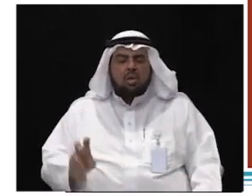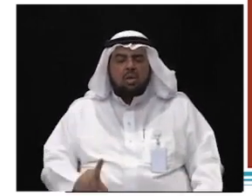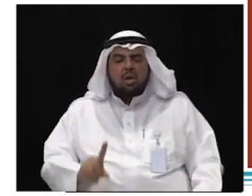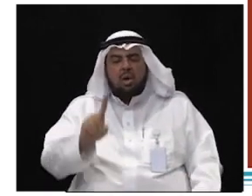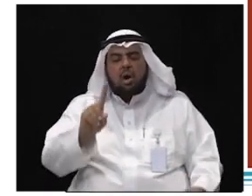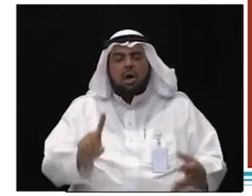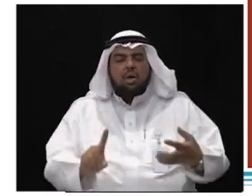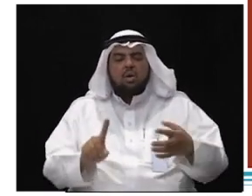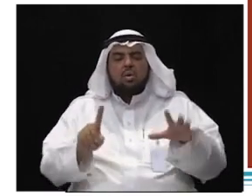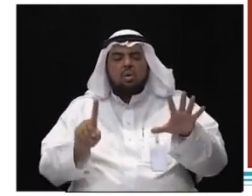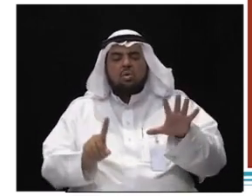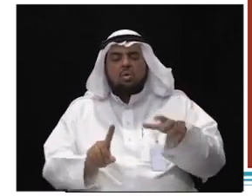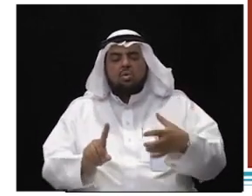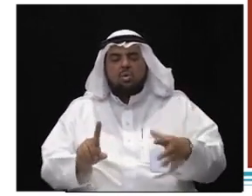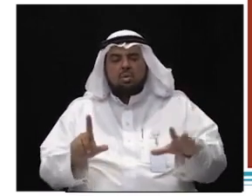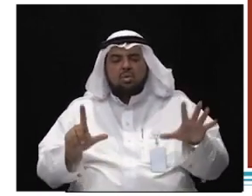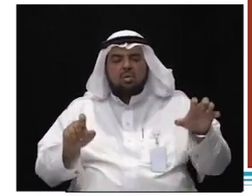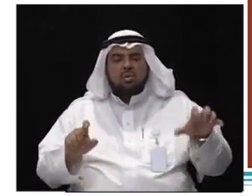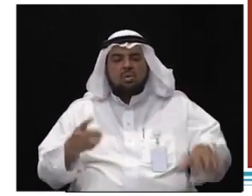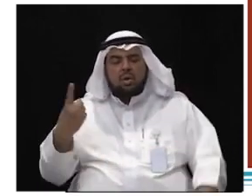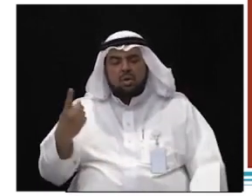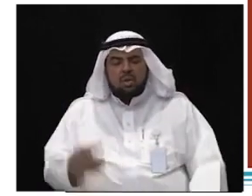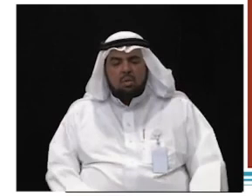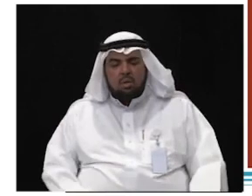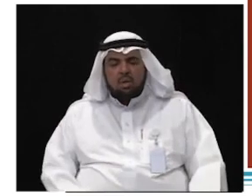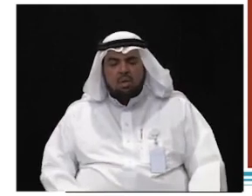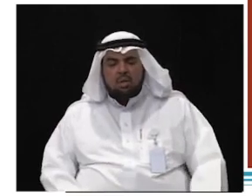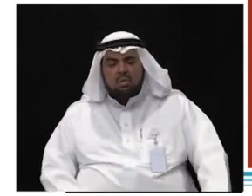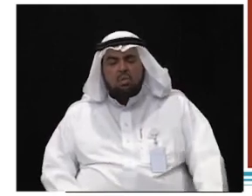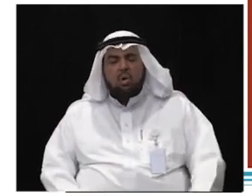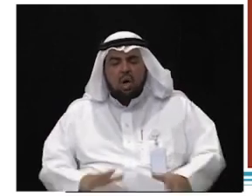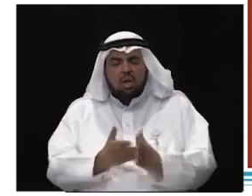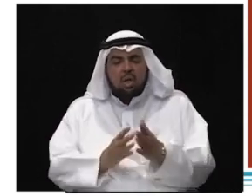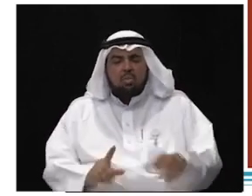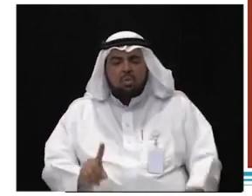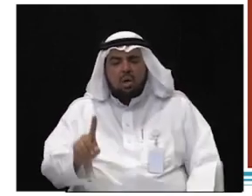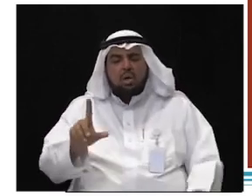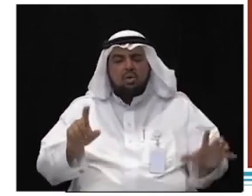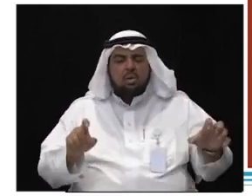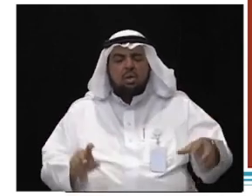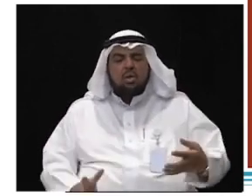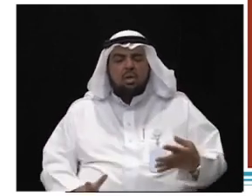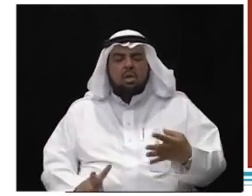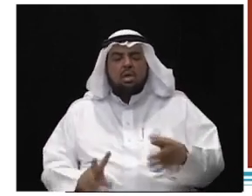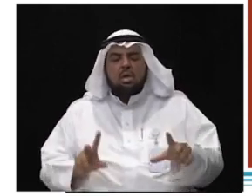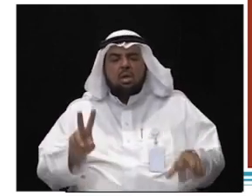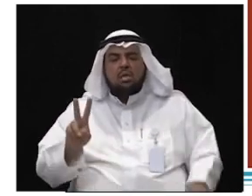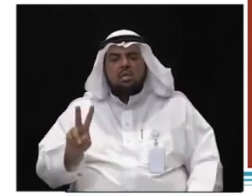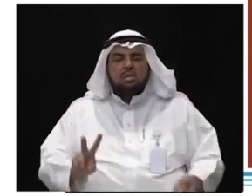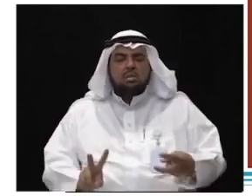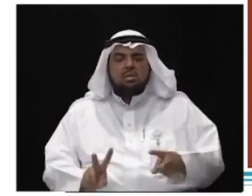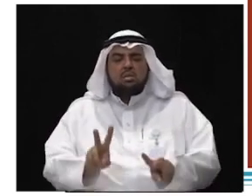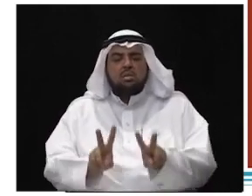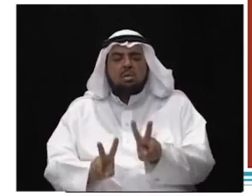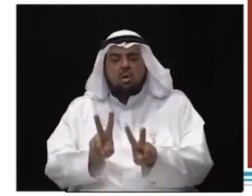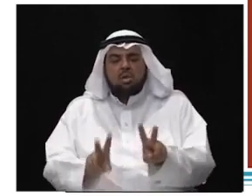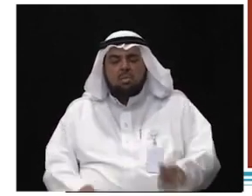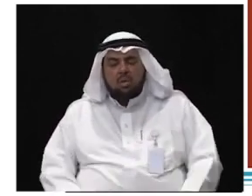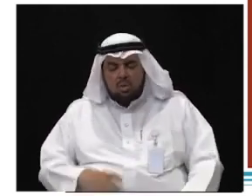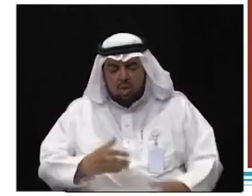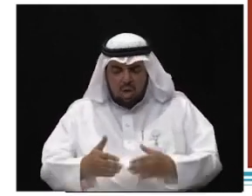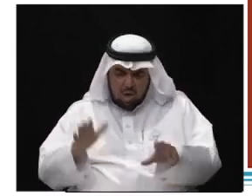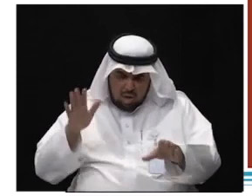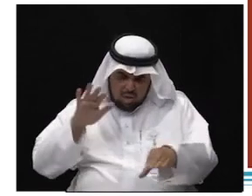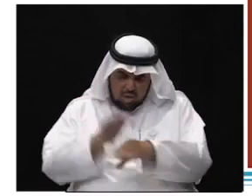المرتبطة بها من كتاب الطالب من الصفحة 71 إلى 77، وبإذن الله نكمل في الحصة القادمة